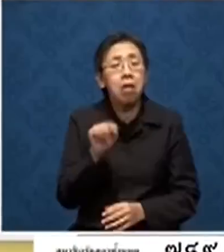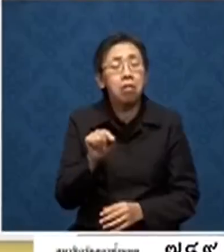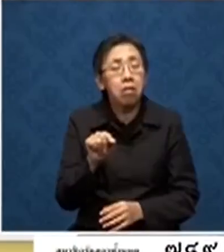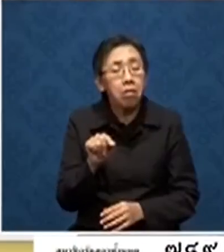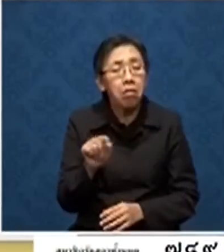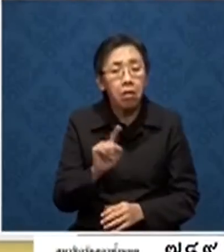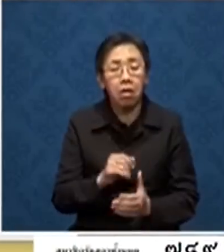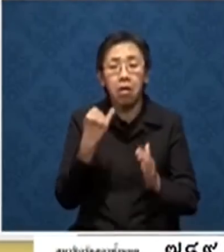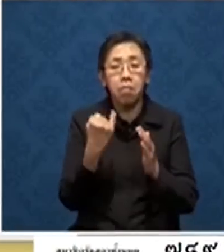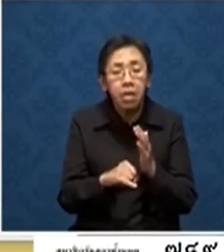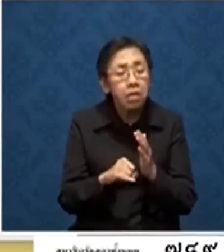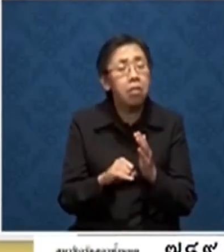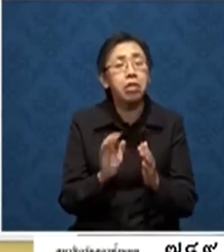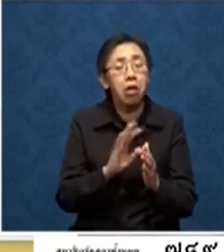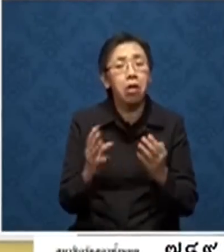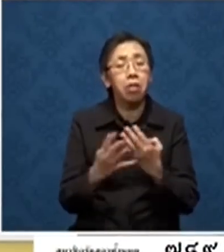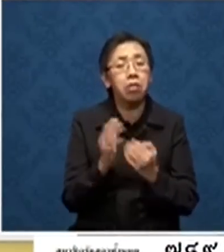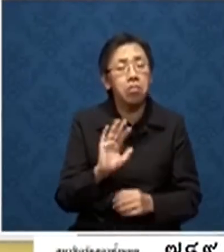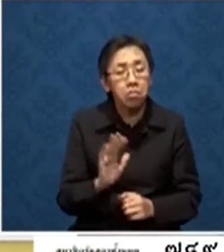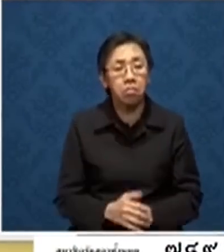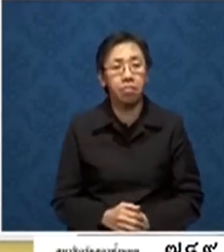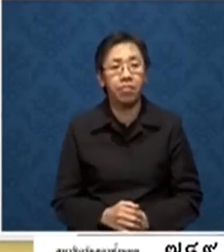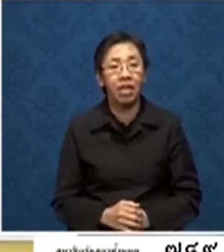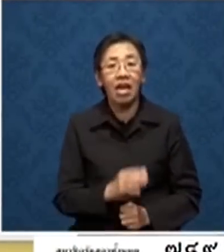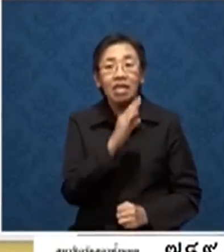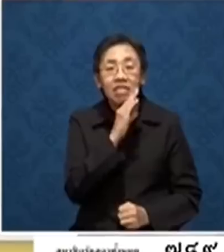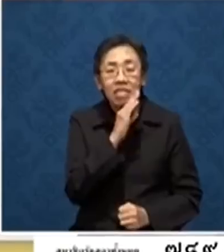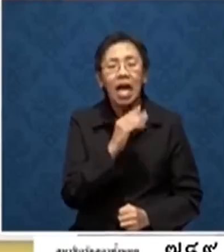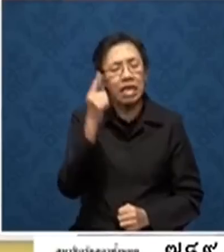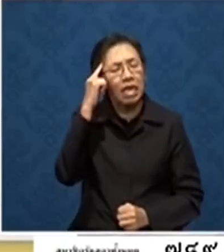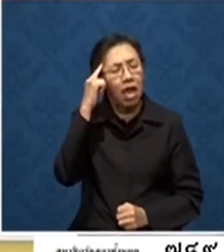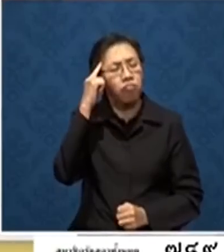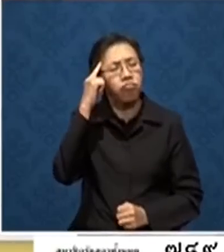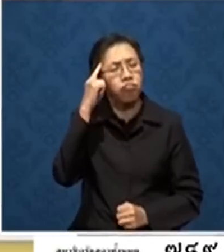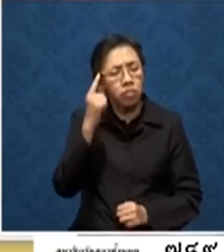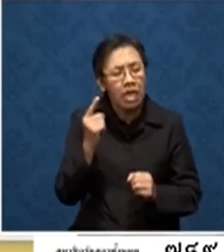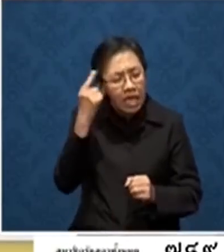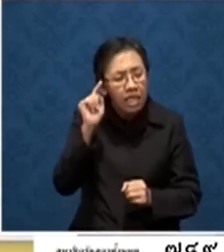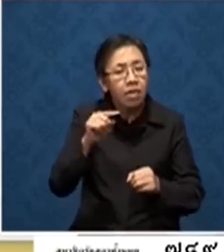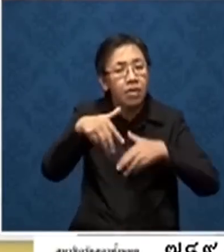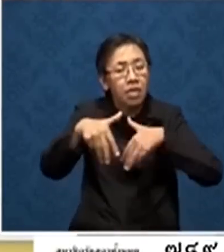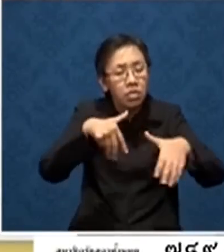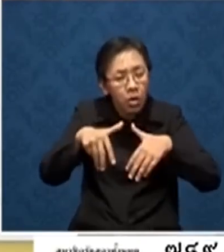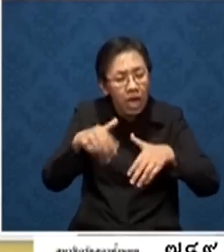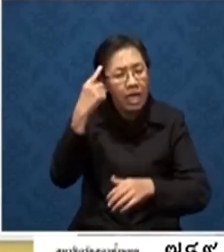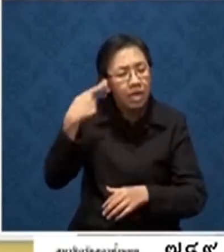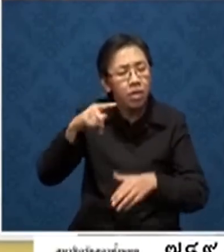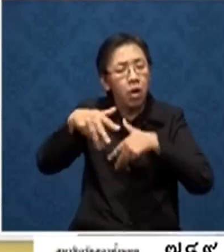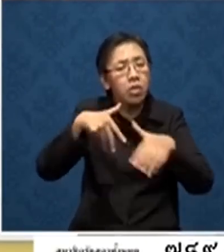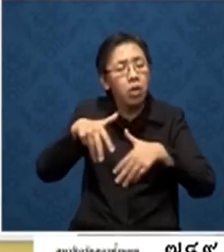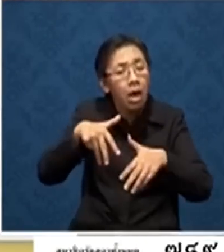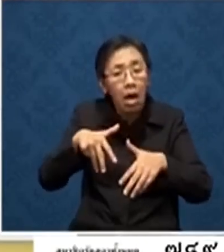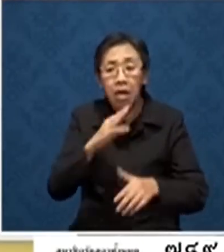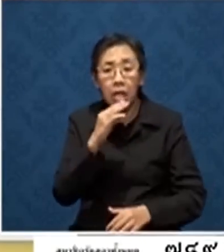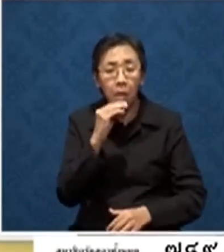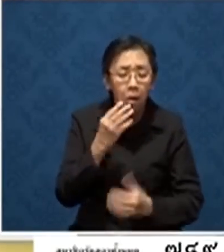ต้องรับโทษถ้าเป็นการกระทำโดยอ้างเจตนาบริสุทธิ์เพื่อประชาชนและสาธารณรัฐอันนี้